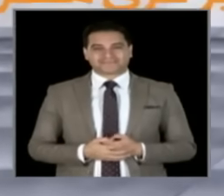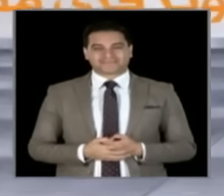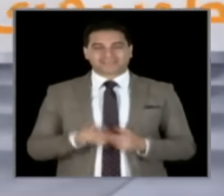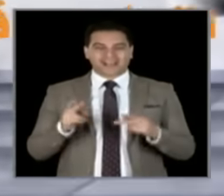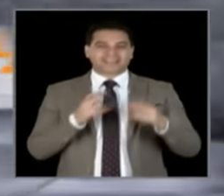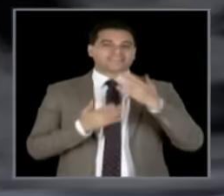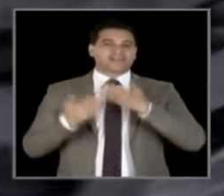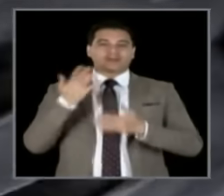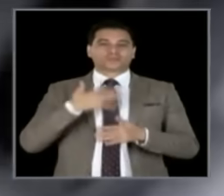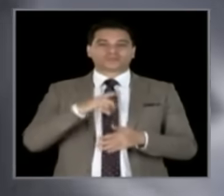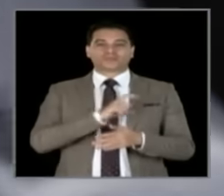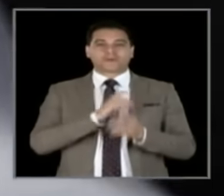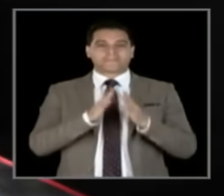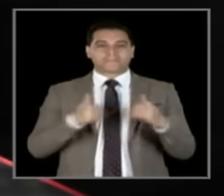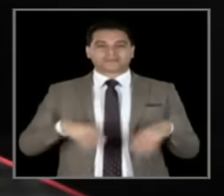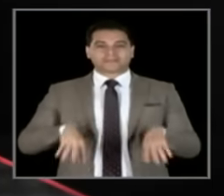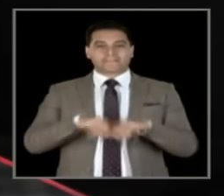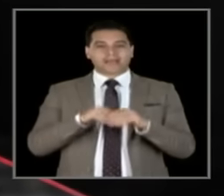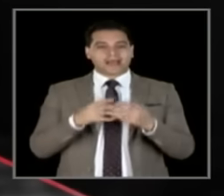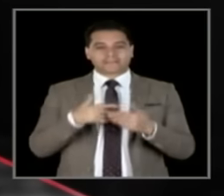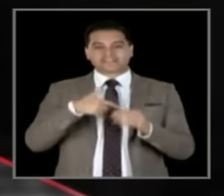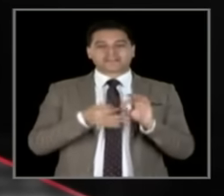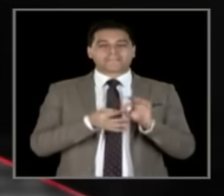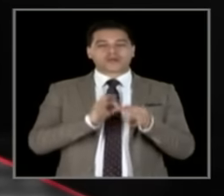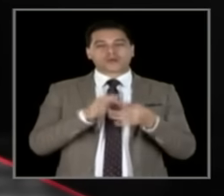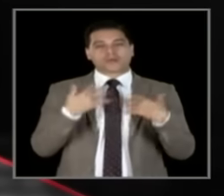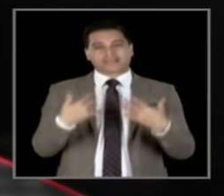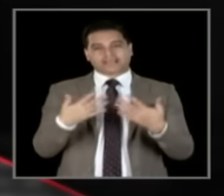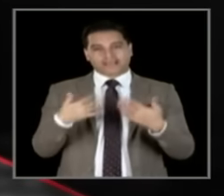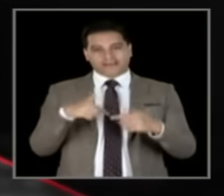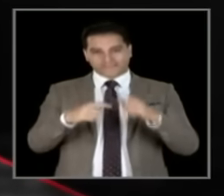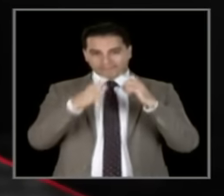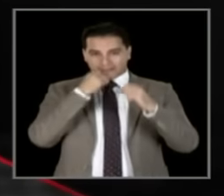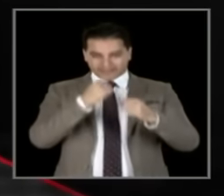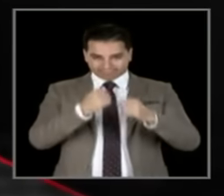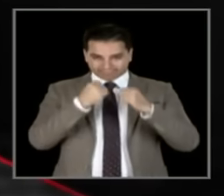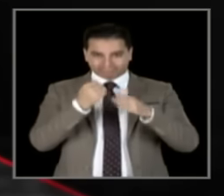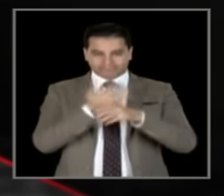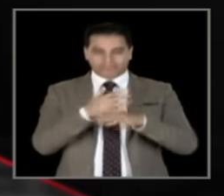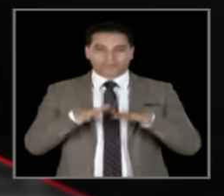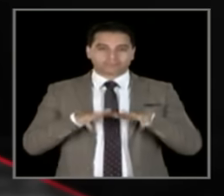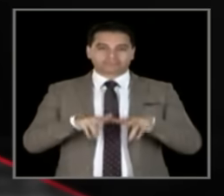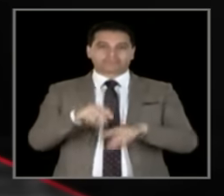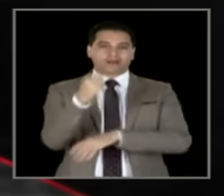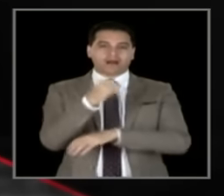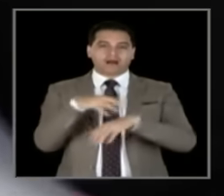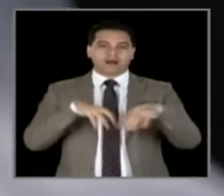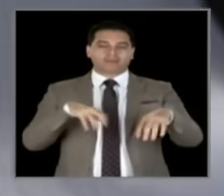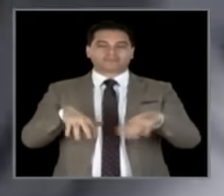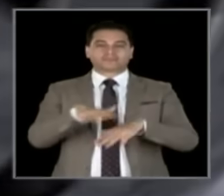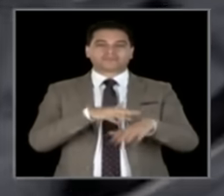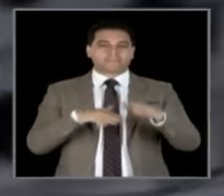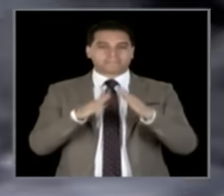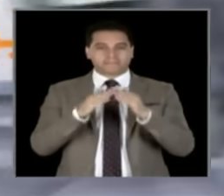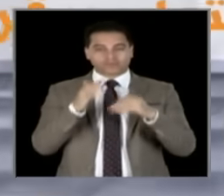في الحلقات اللي فاتت طلاب مصر جمعوا 6 مليون جنيه في خزنة البنك الأهلي لتطوير الكرة المصرية. تعالوا